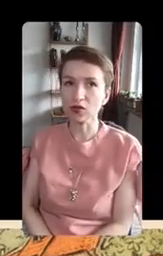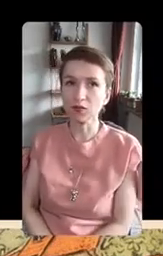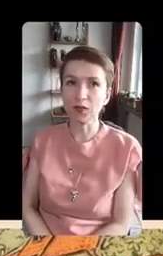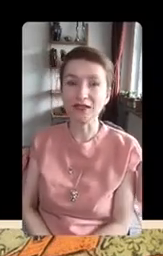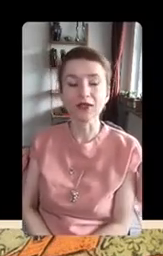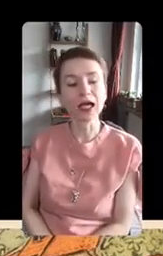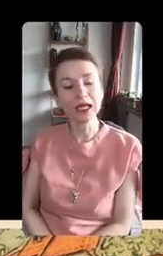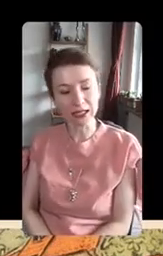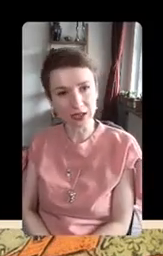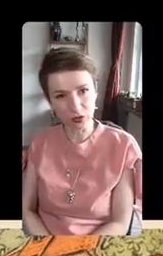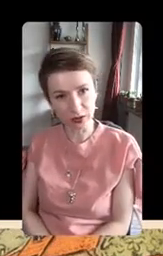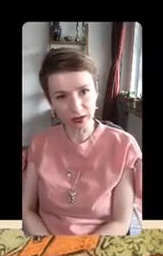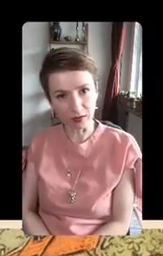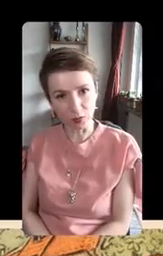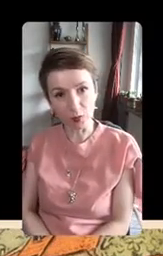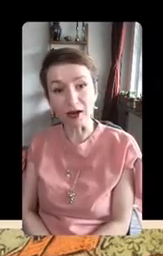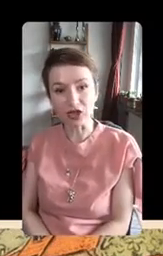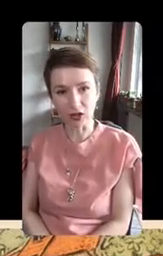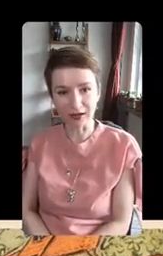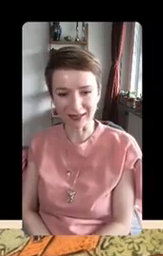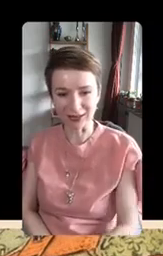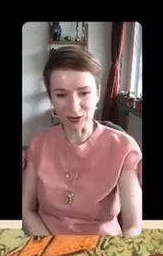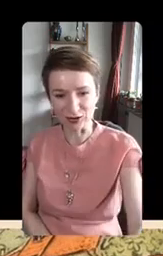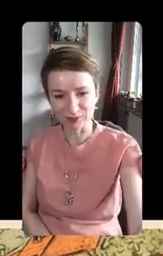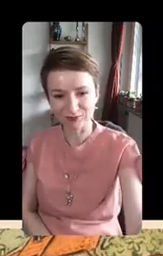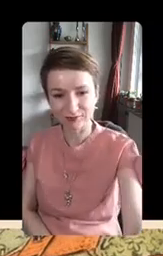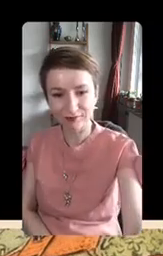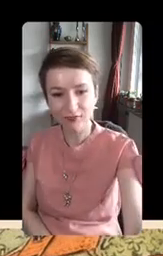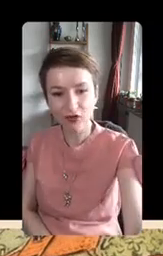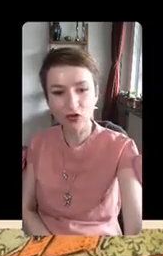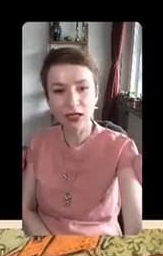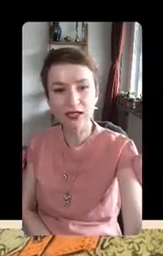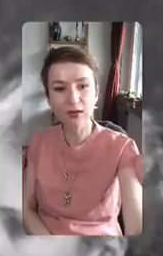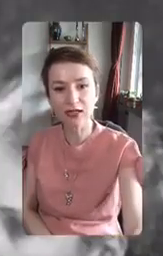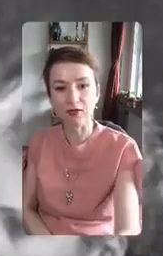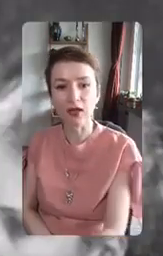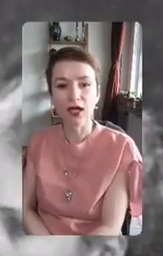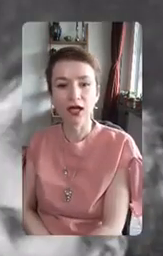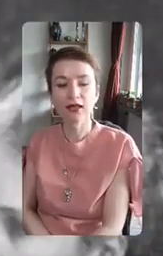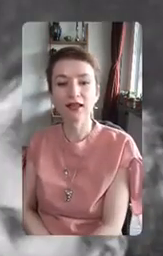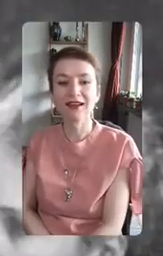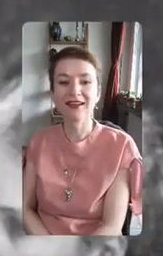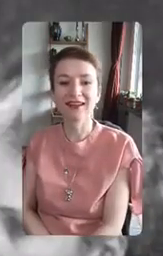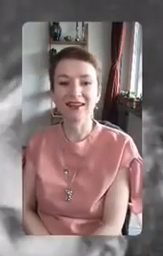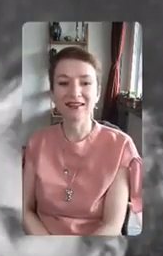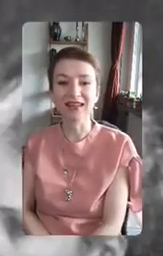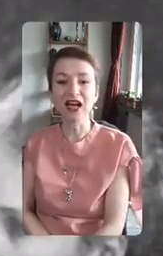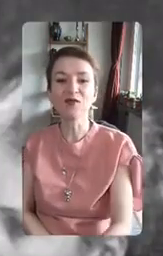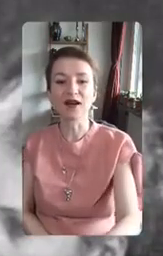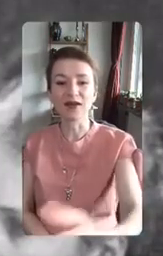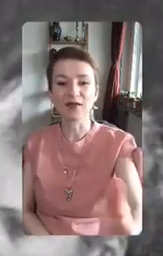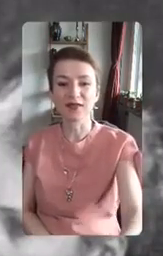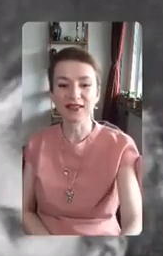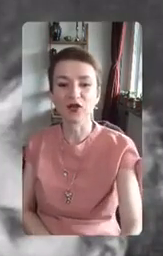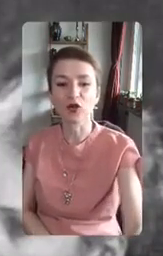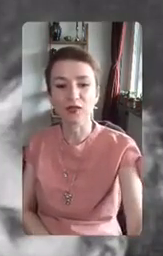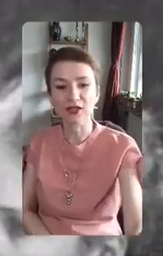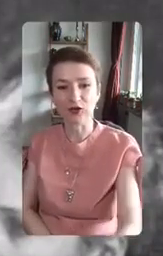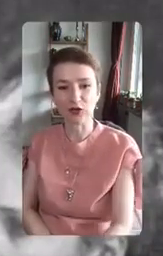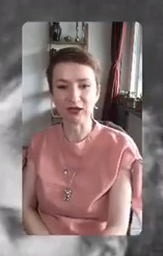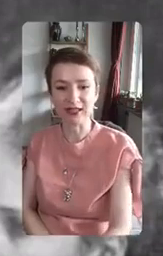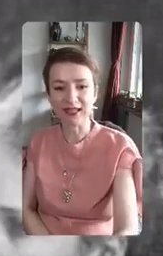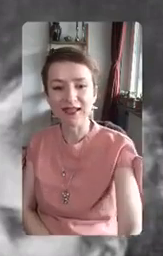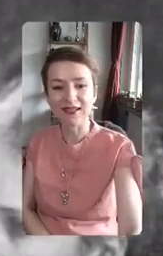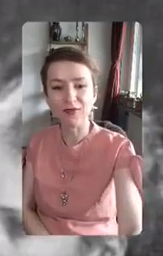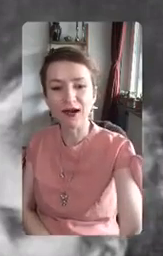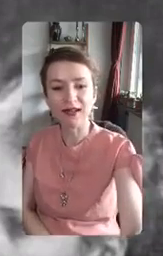тут вопрос, по своей ли она судьбе пошла на такое. Вот Эльза Бесков — это дама,